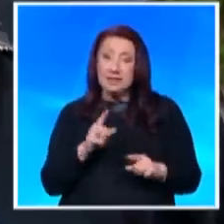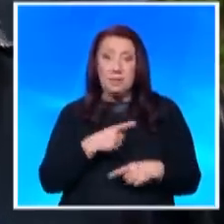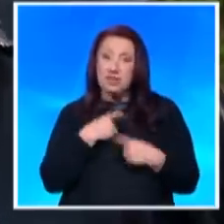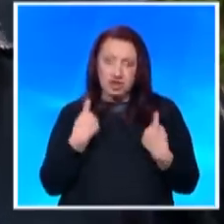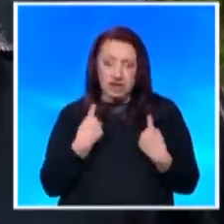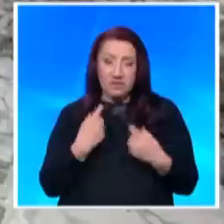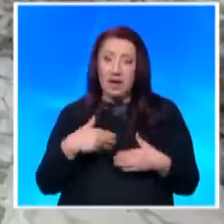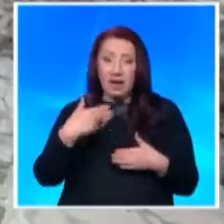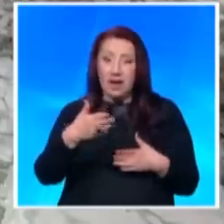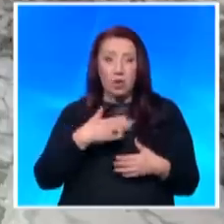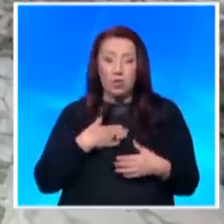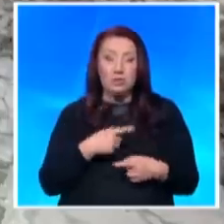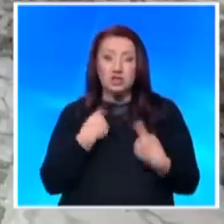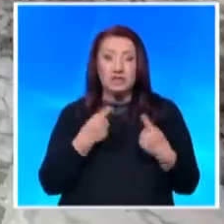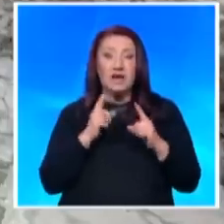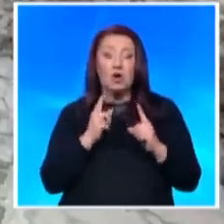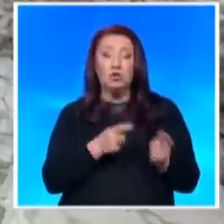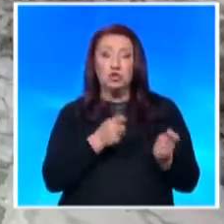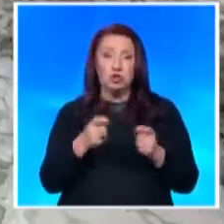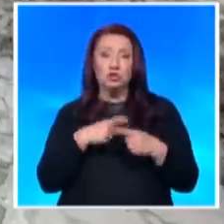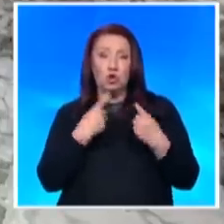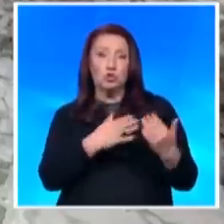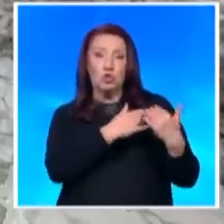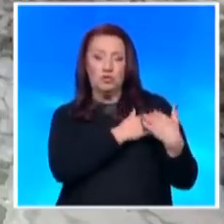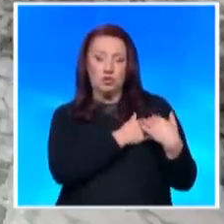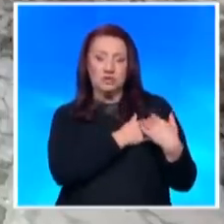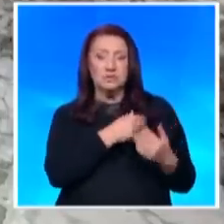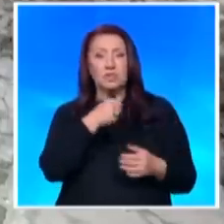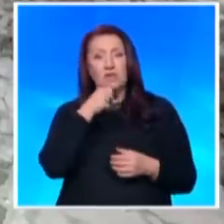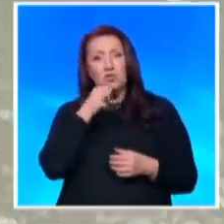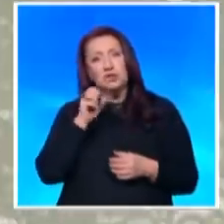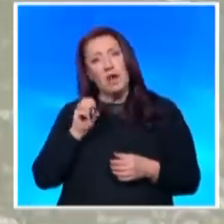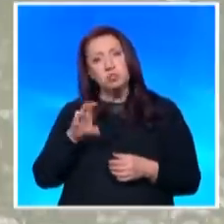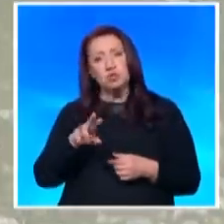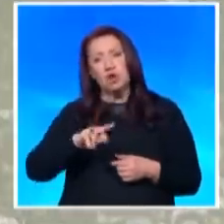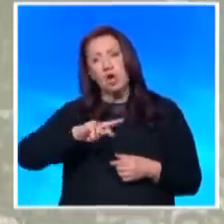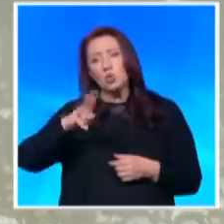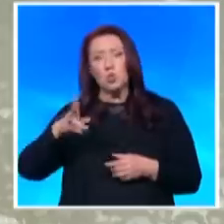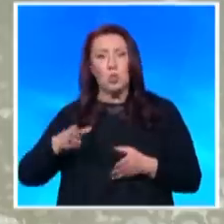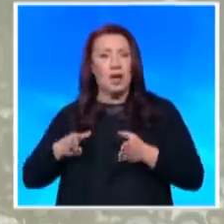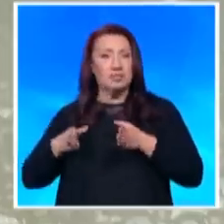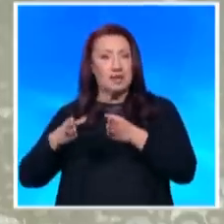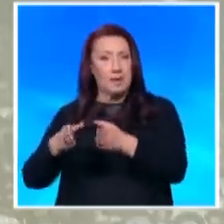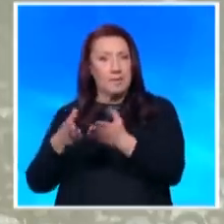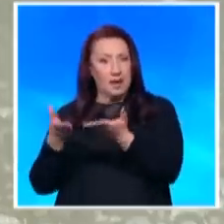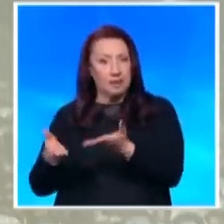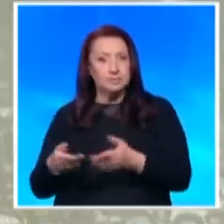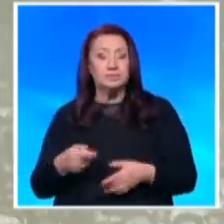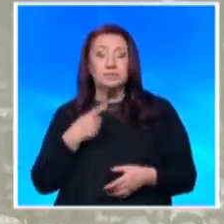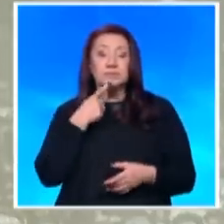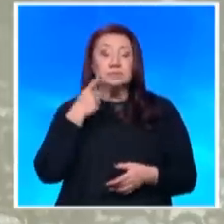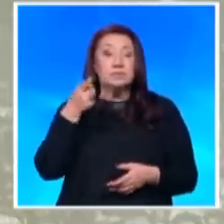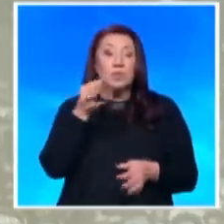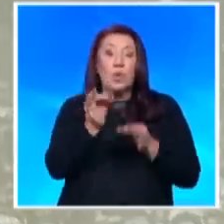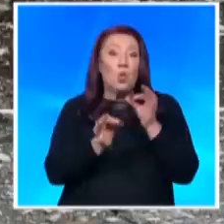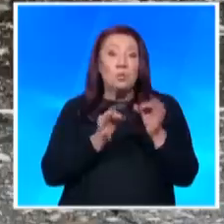ще отговаря за тях? Водоподаването е възстановено по алтернативно трасе. От местното ВИК дружество повестиха, че честите аварии в района се дължат